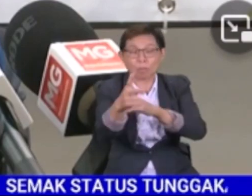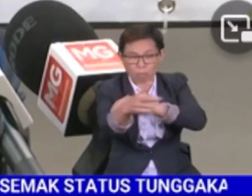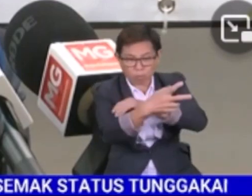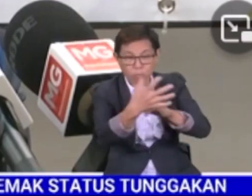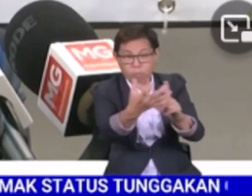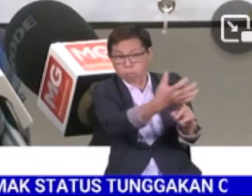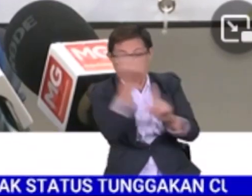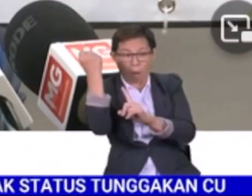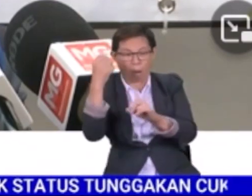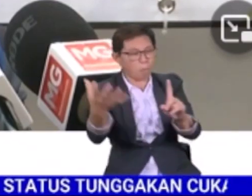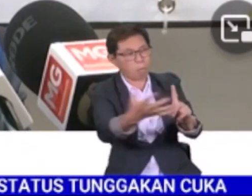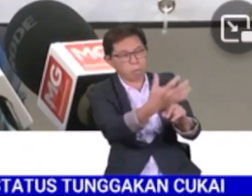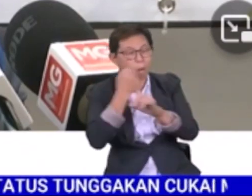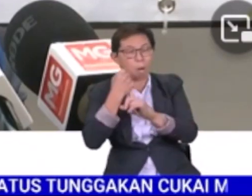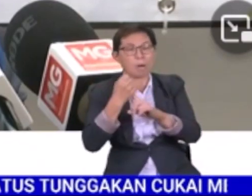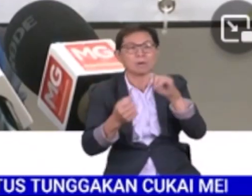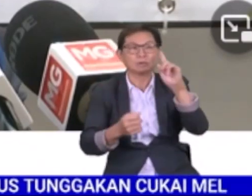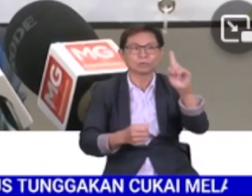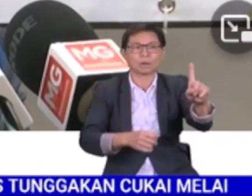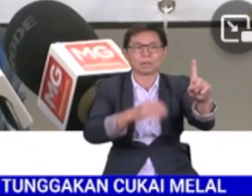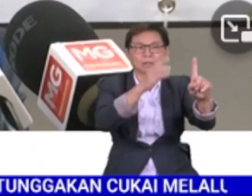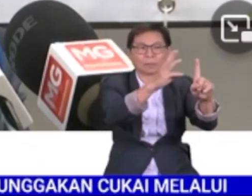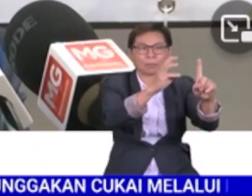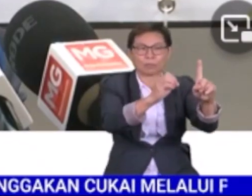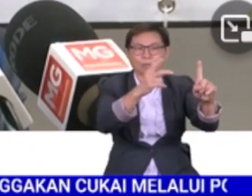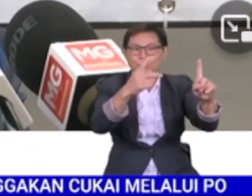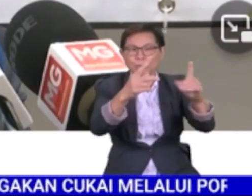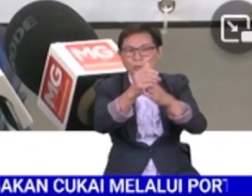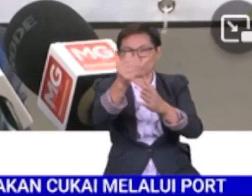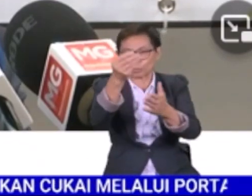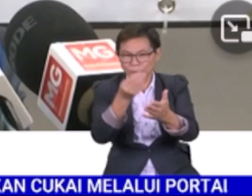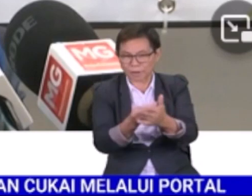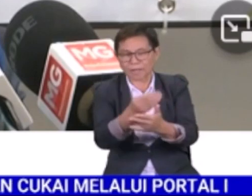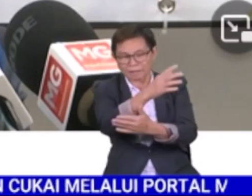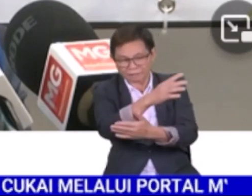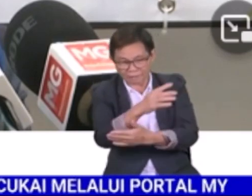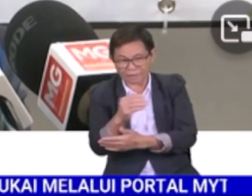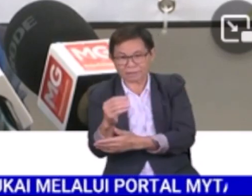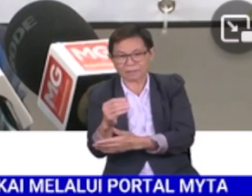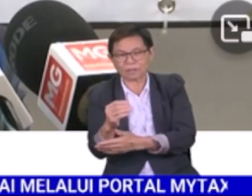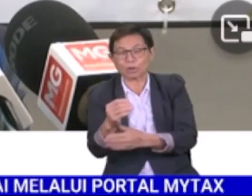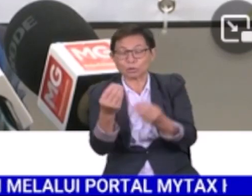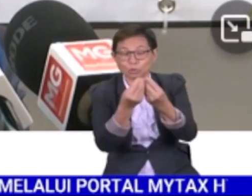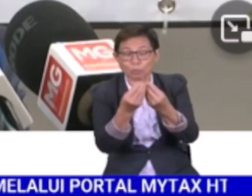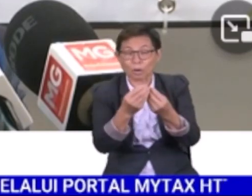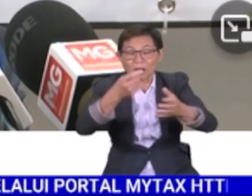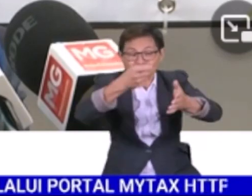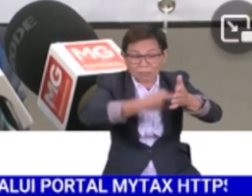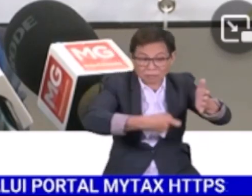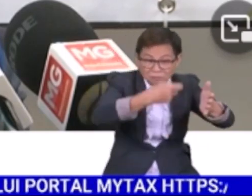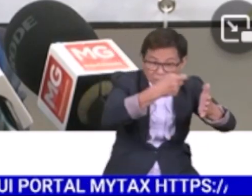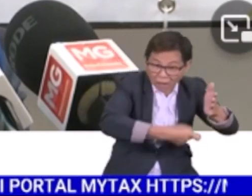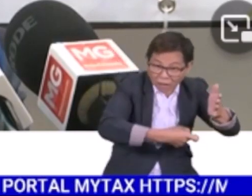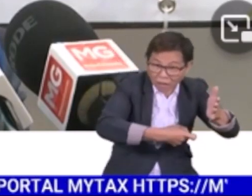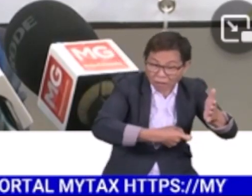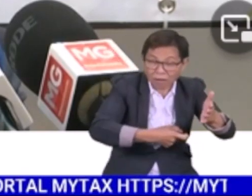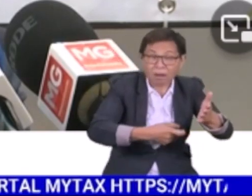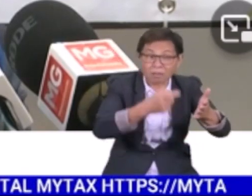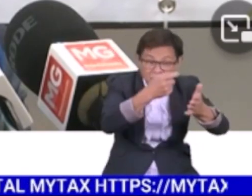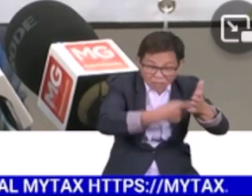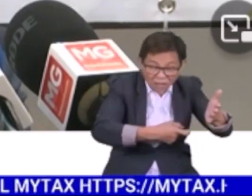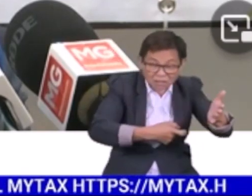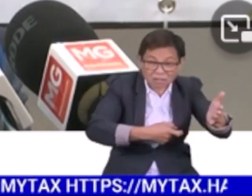dianggarkan sebanyak 160.000 Ringgit dan jumlah Duty atau Cukai yang